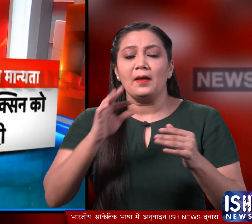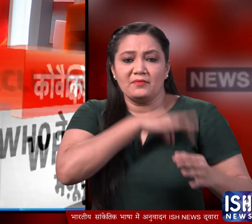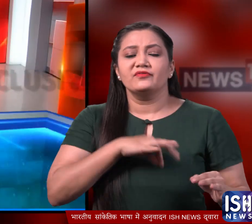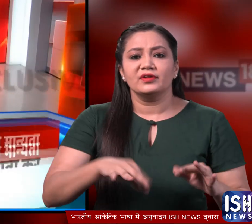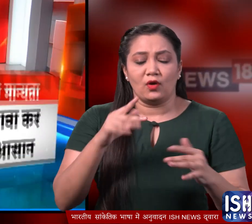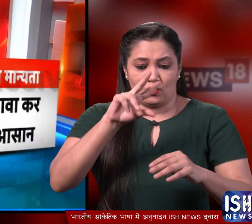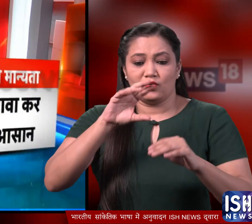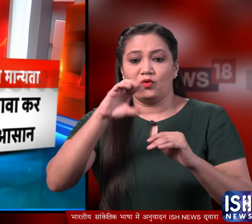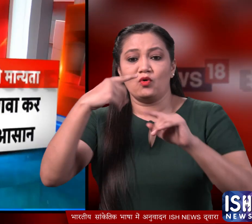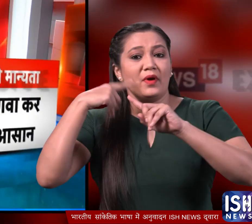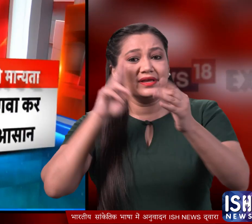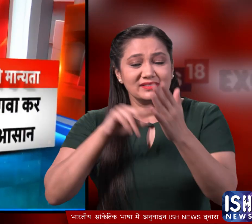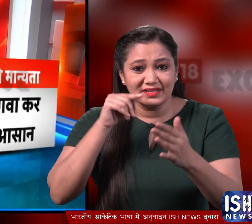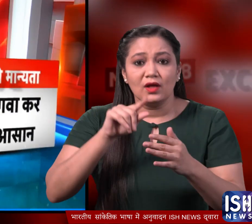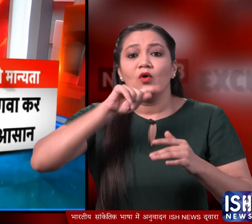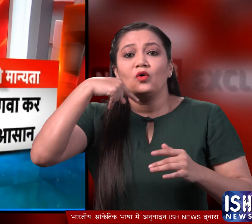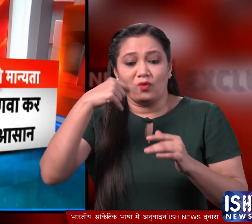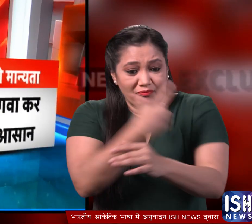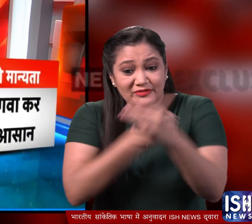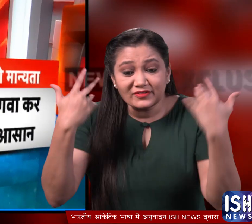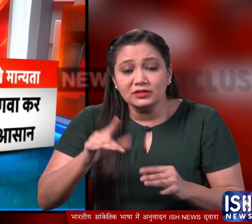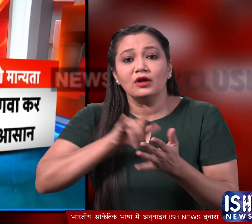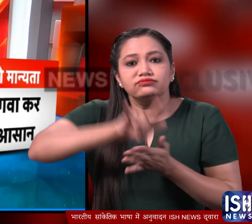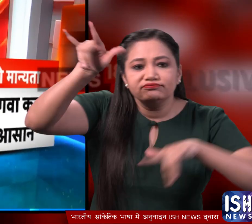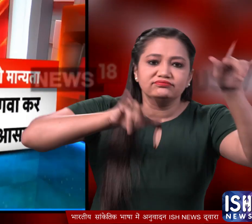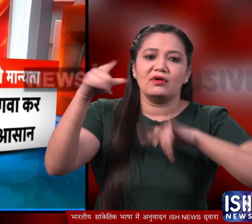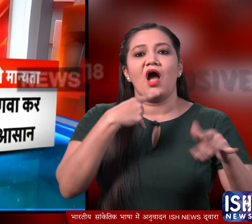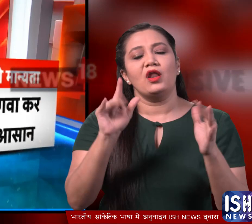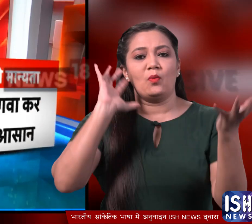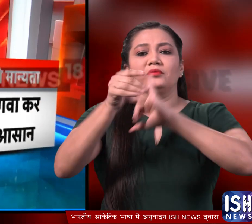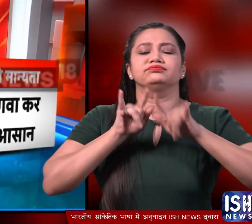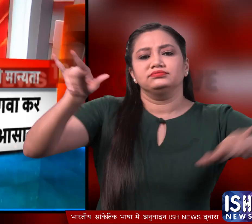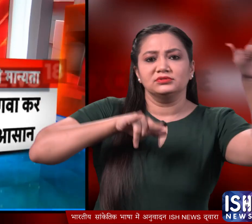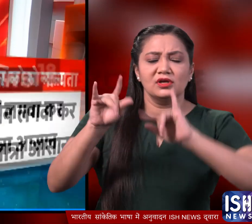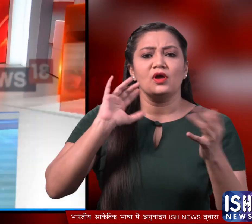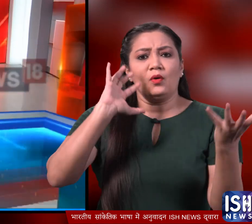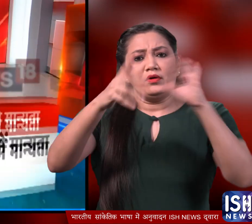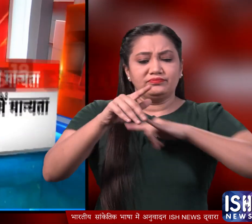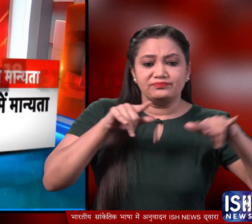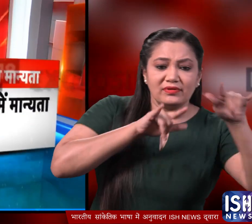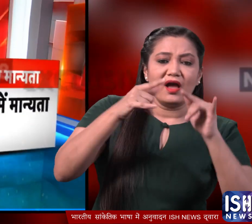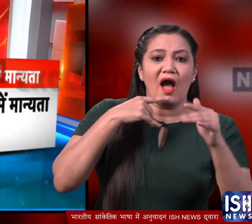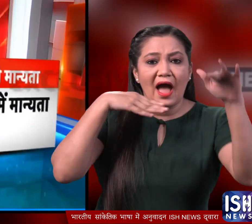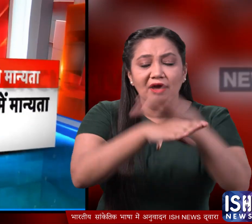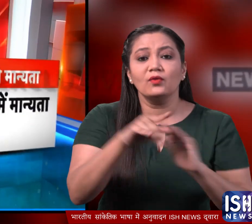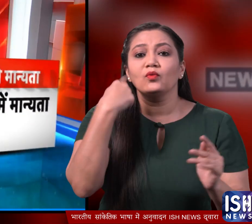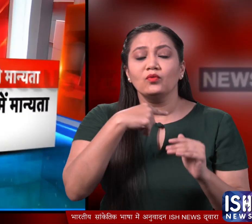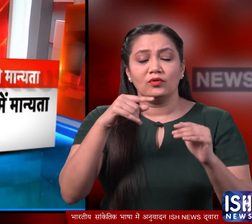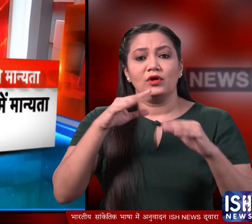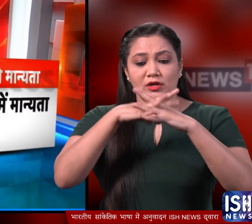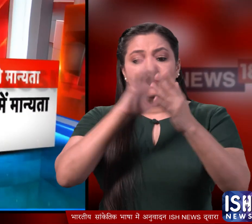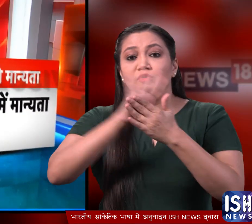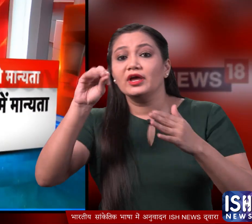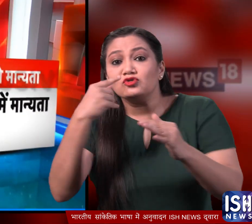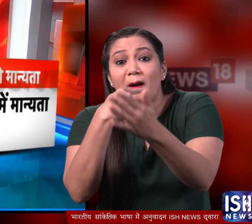فائدہ یہ ہوگا کہ کوویکسن لگوانے والے لوگوں کو ودیش یاترہ میں بھی کوئی پریشانی نہیں ہوگی دنیا کے زیادہ تر ملکوں میں انہی لوگوں کو پرویش کی اجازت